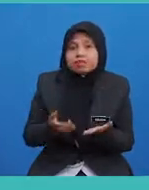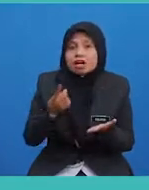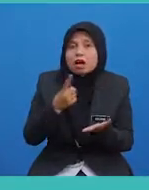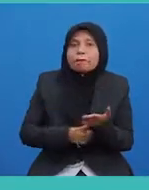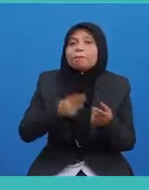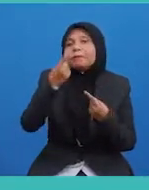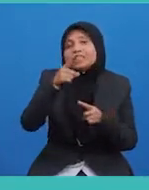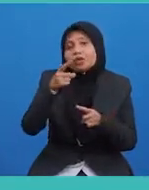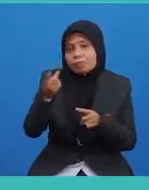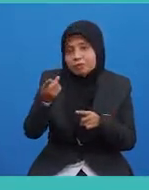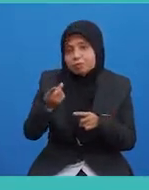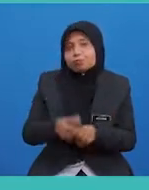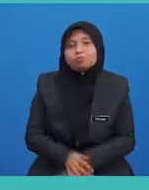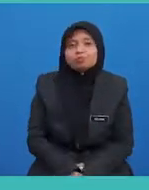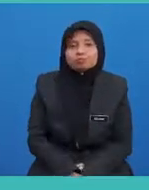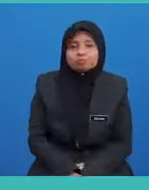Apa jawapan kamu, para pelajar?